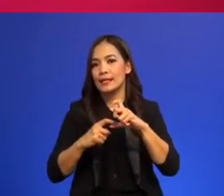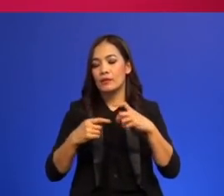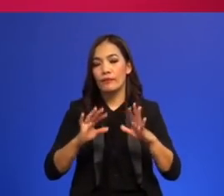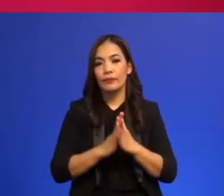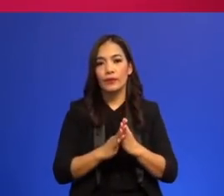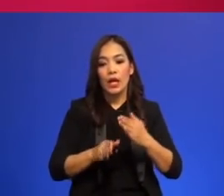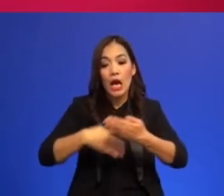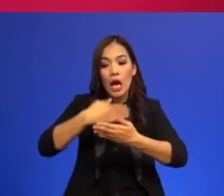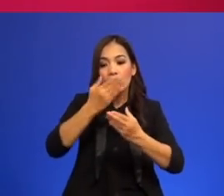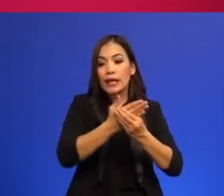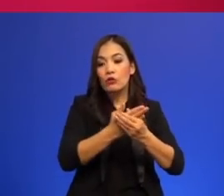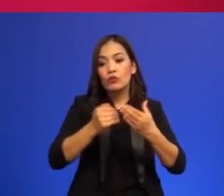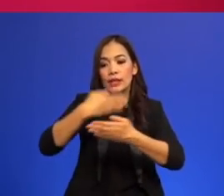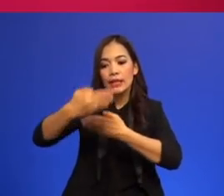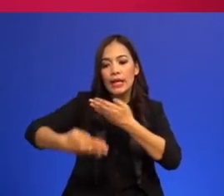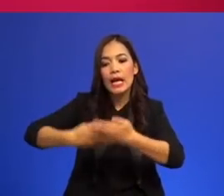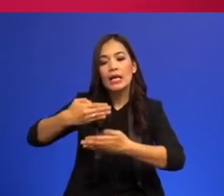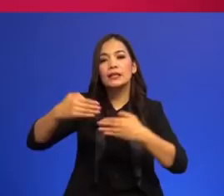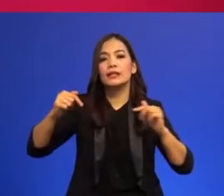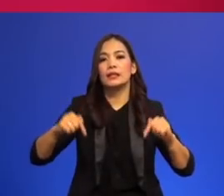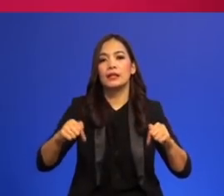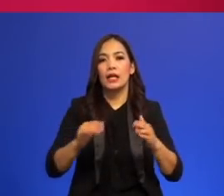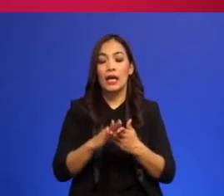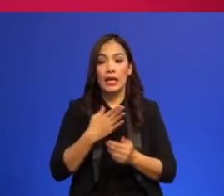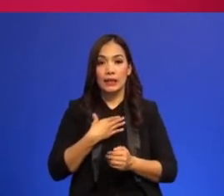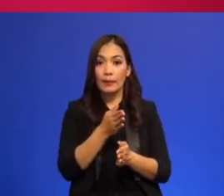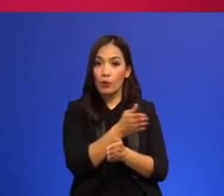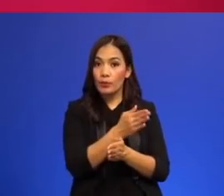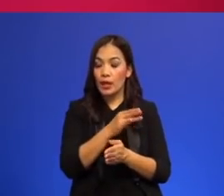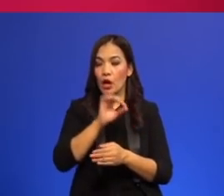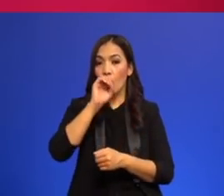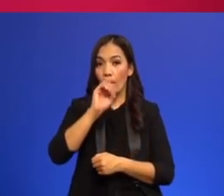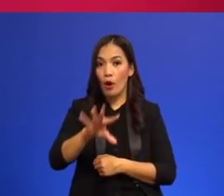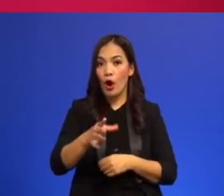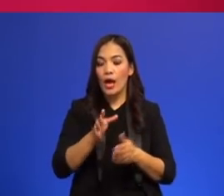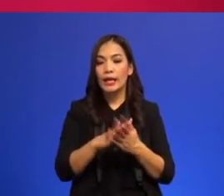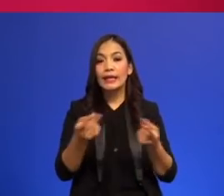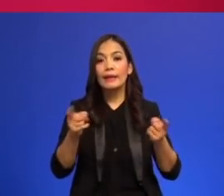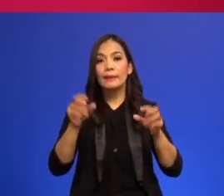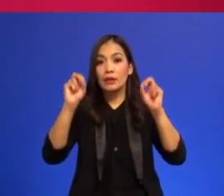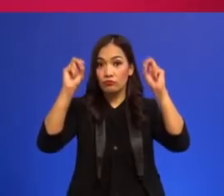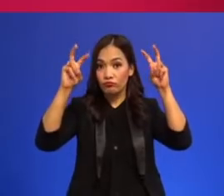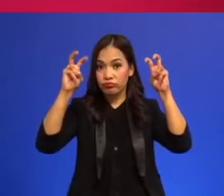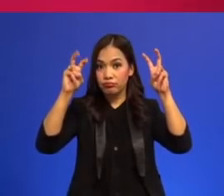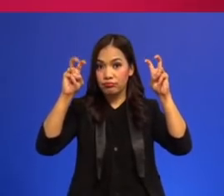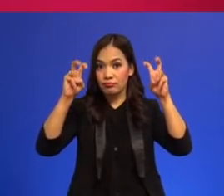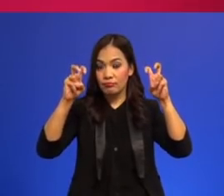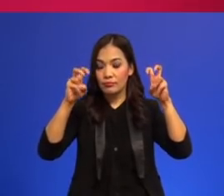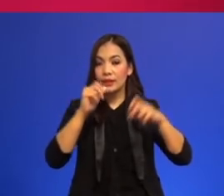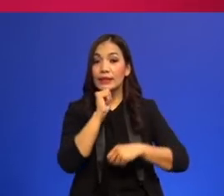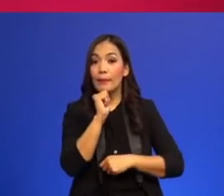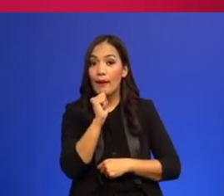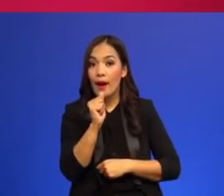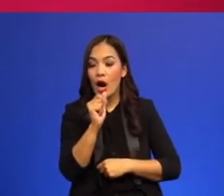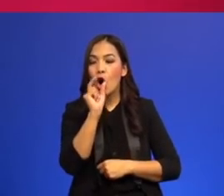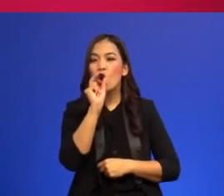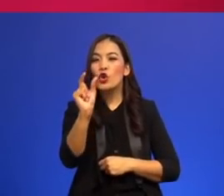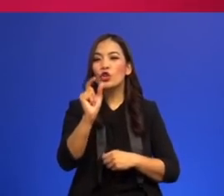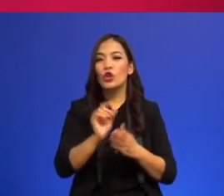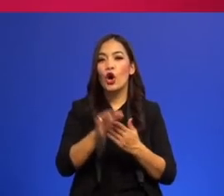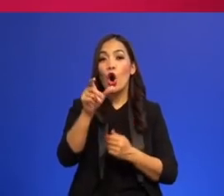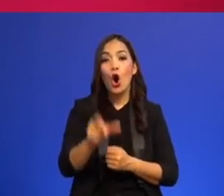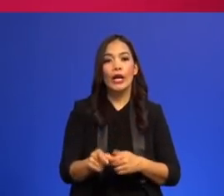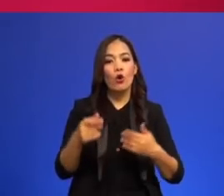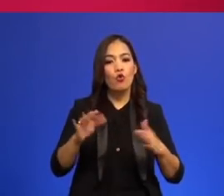Generasi sandwich ini seperti yang tadi saya katakan sebenarnya sebutan bagi mereka yang umumnya